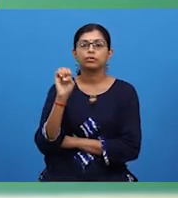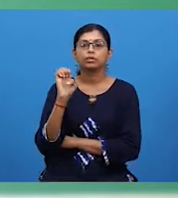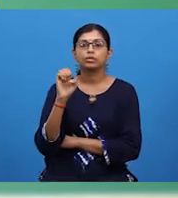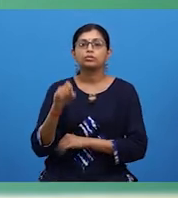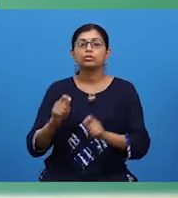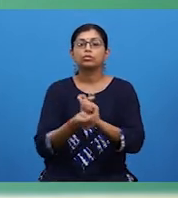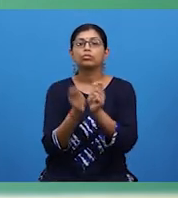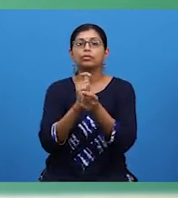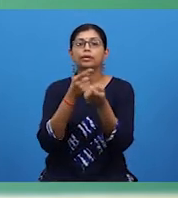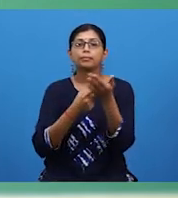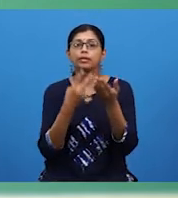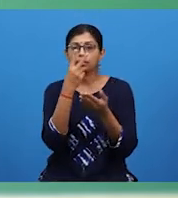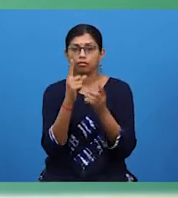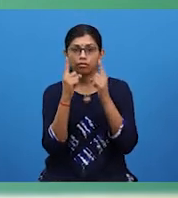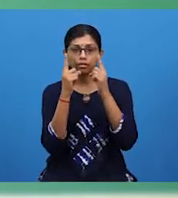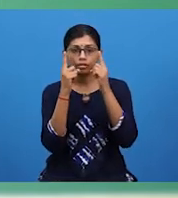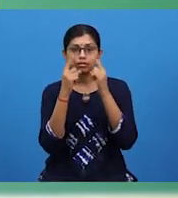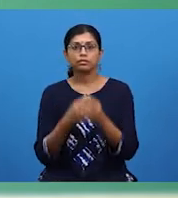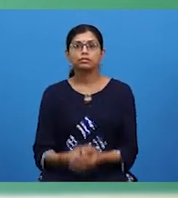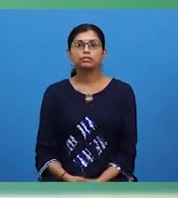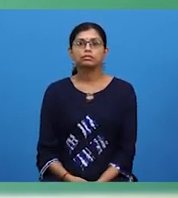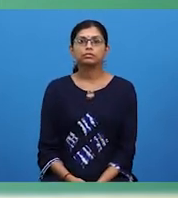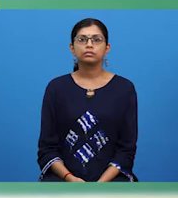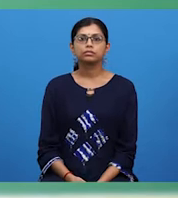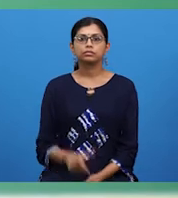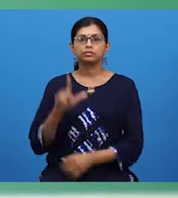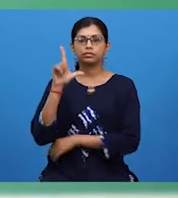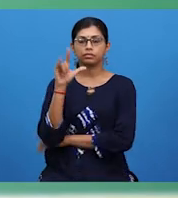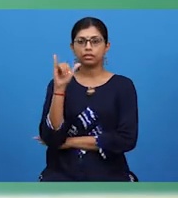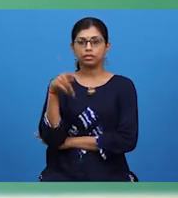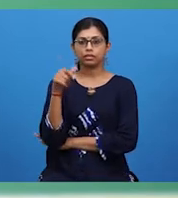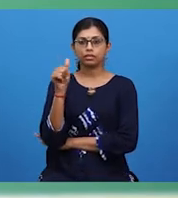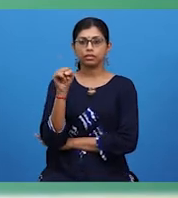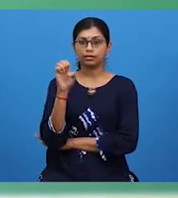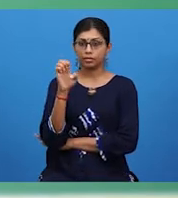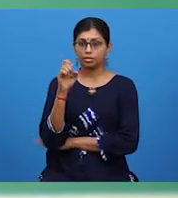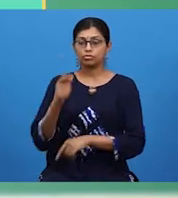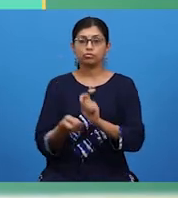Enzim lipase pula akan mencernakan lemak menjadi asid lemak dan glycerol.